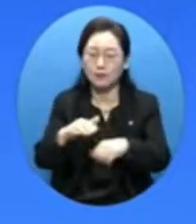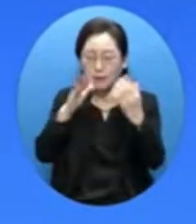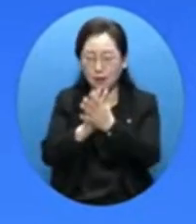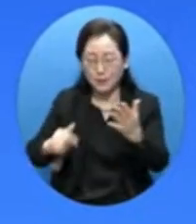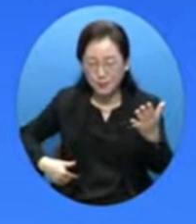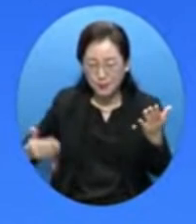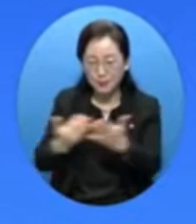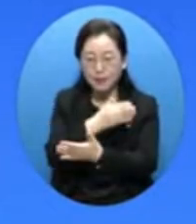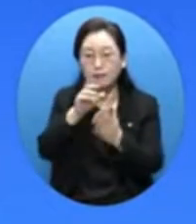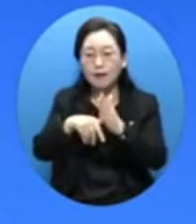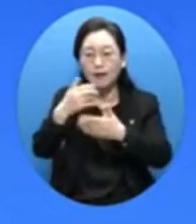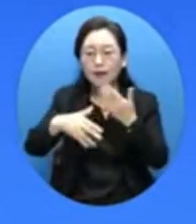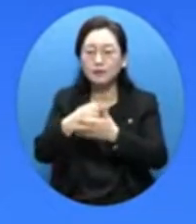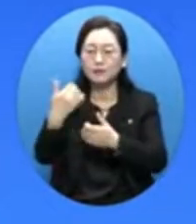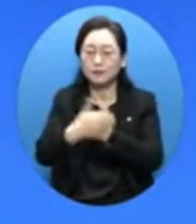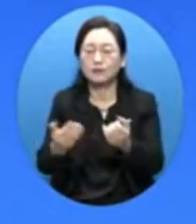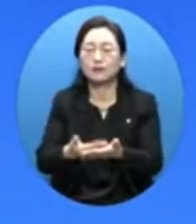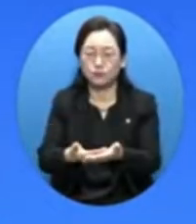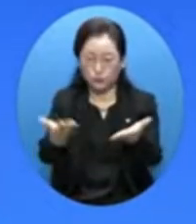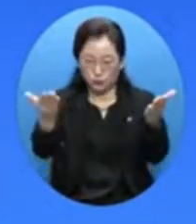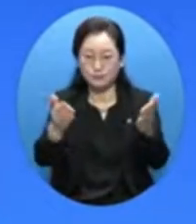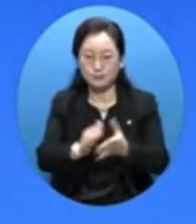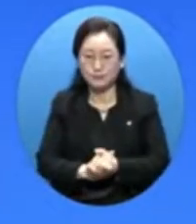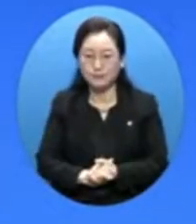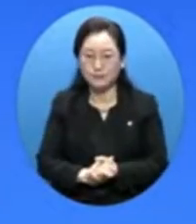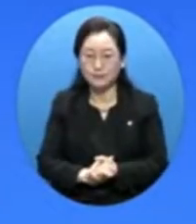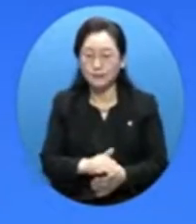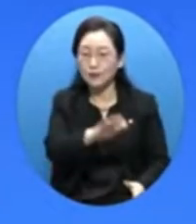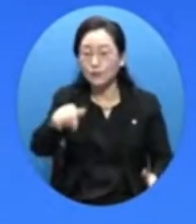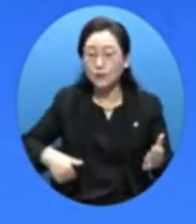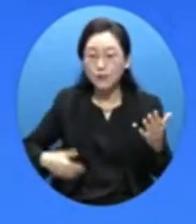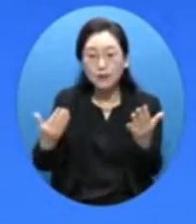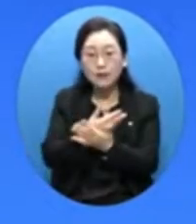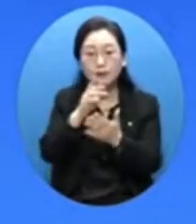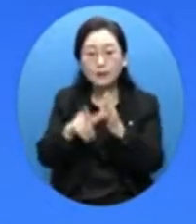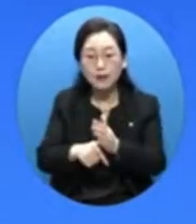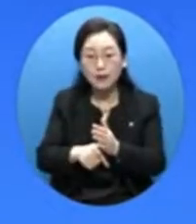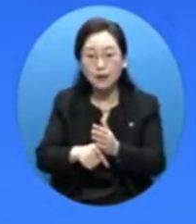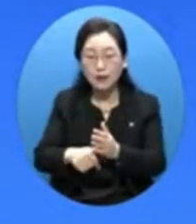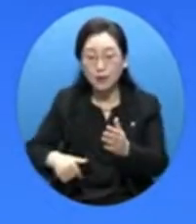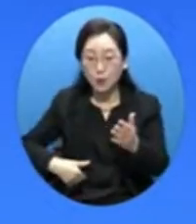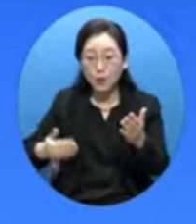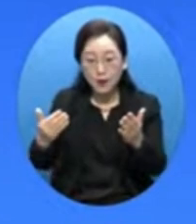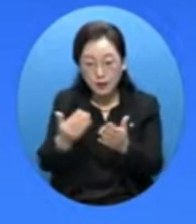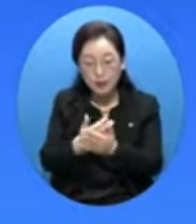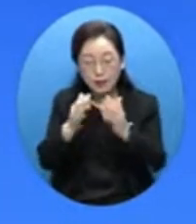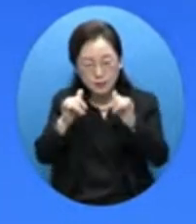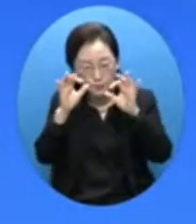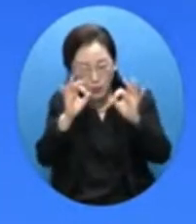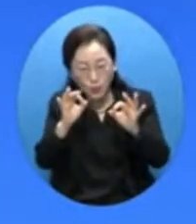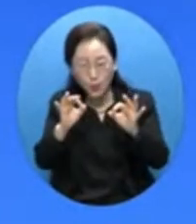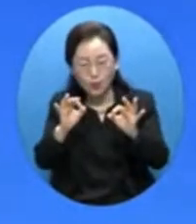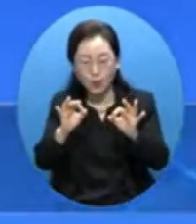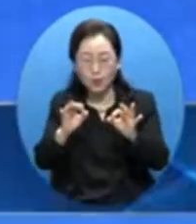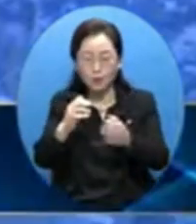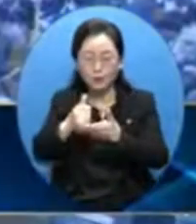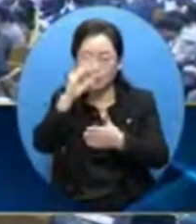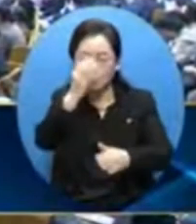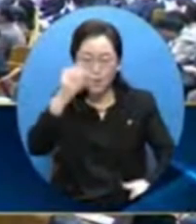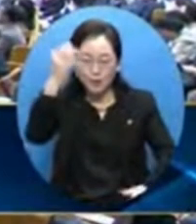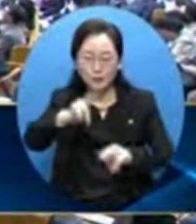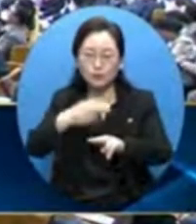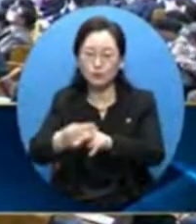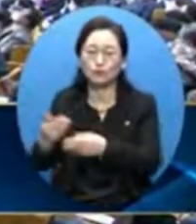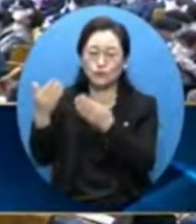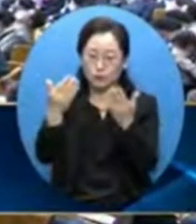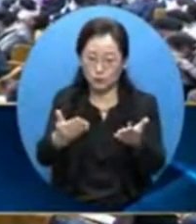하나님께서 우리에게 은혜를 베풀어 주실 것입니다. 우리가 회개할 때 회개하는 자에게 주님께서 성령을 선물로 준다고